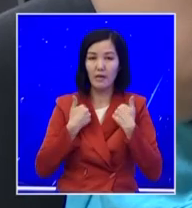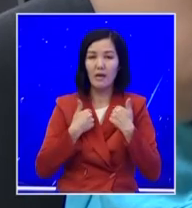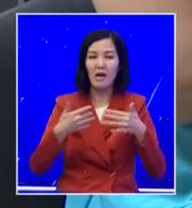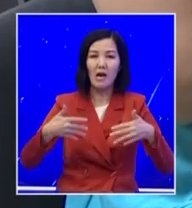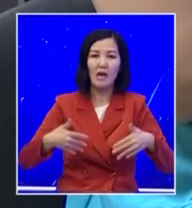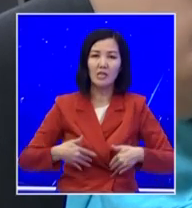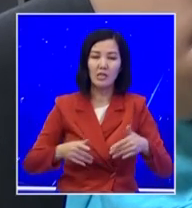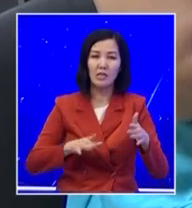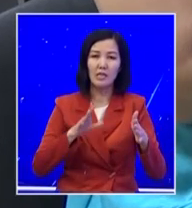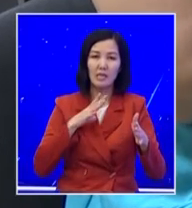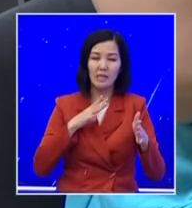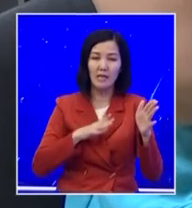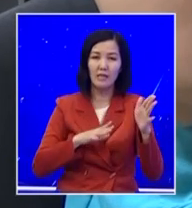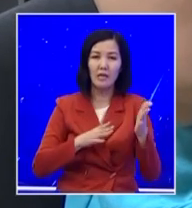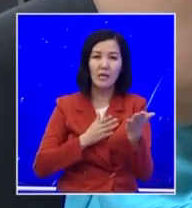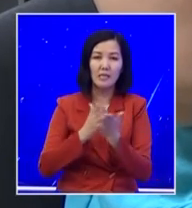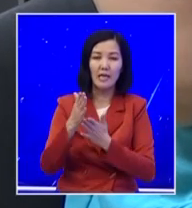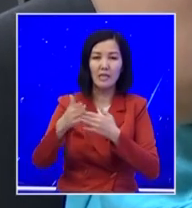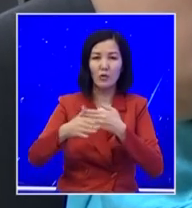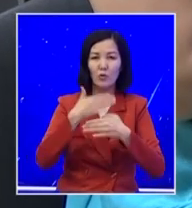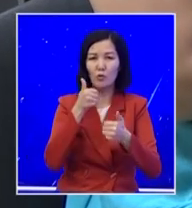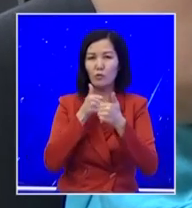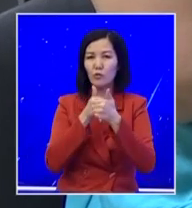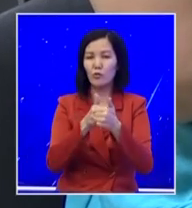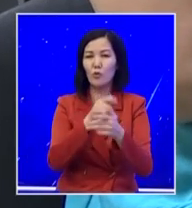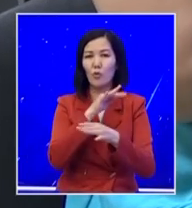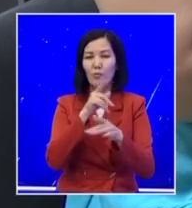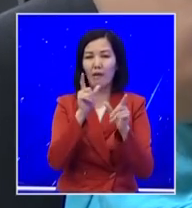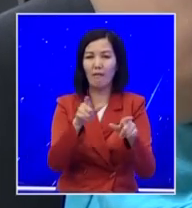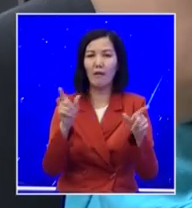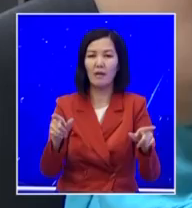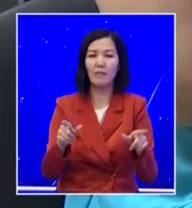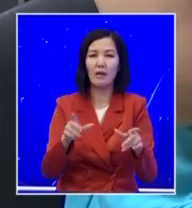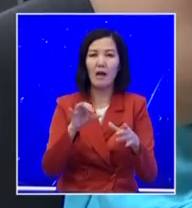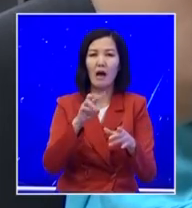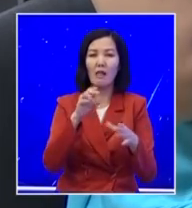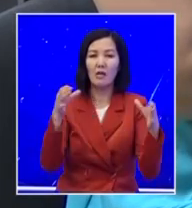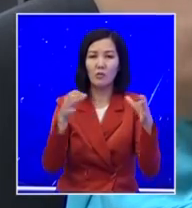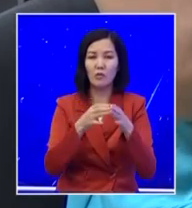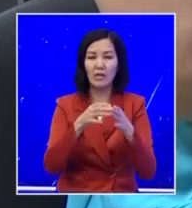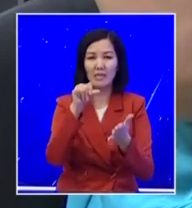Ашаршылықтан қырылды, саяси қуғын сүргін жылдары қанша жаңағы алаш арыстары